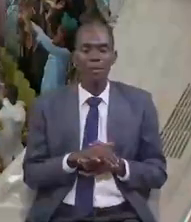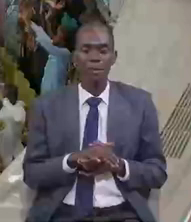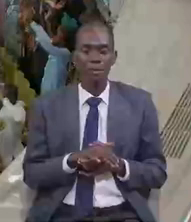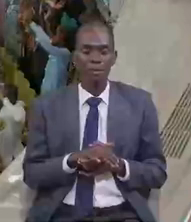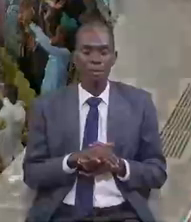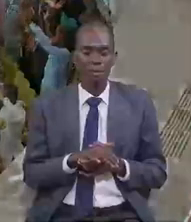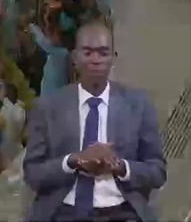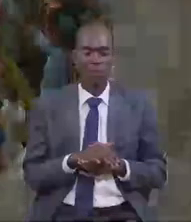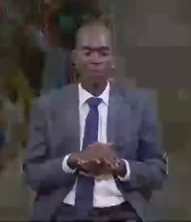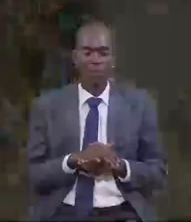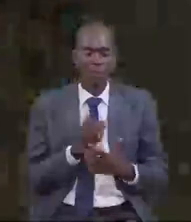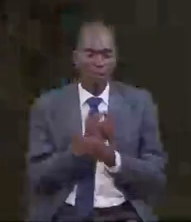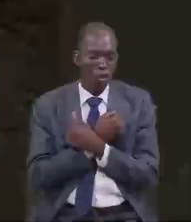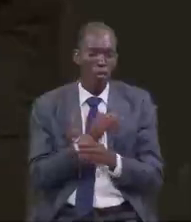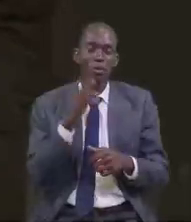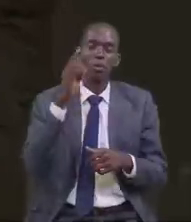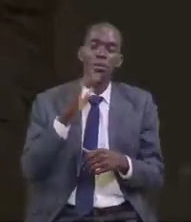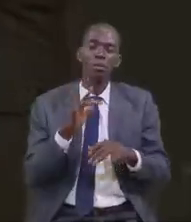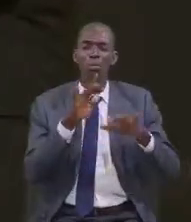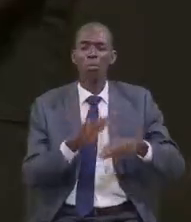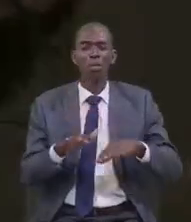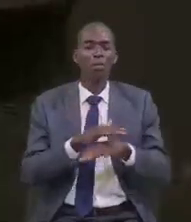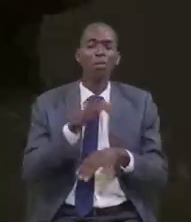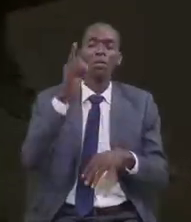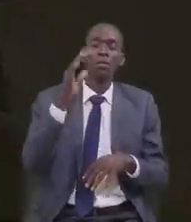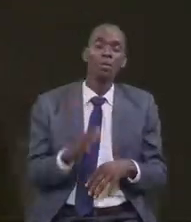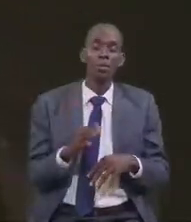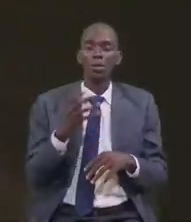Dieu aimable, Dieu miséricordieux,